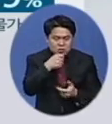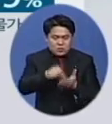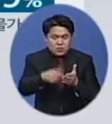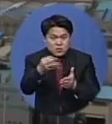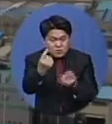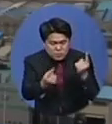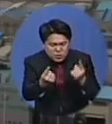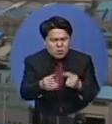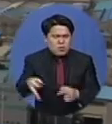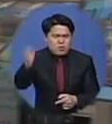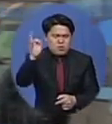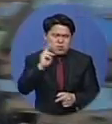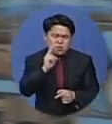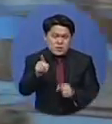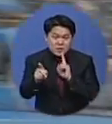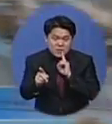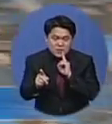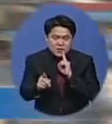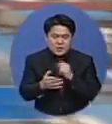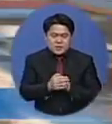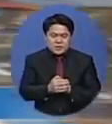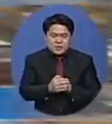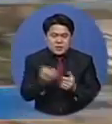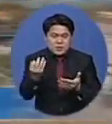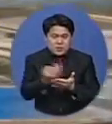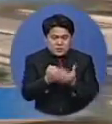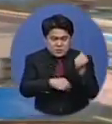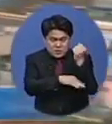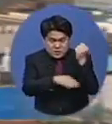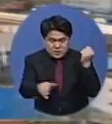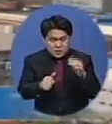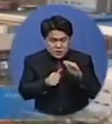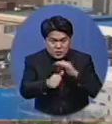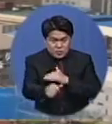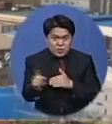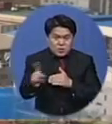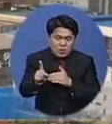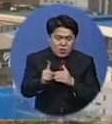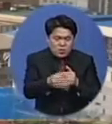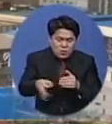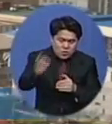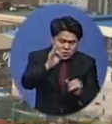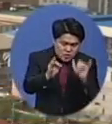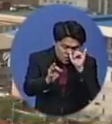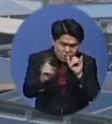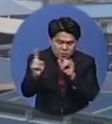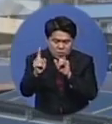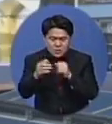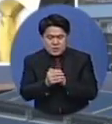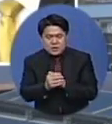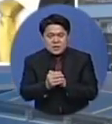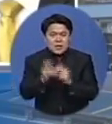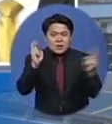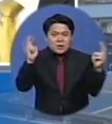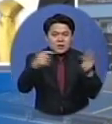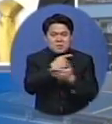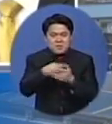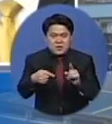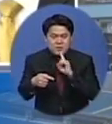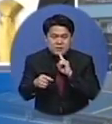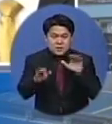말합니다. 최저임금 동결의 대표적 논리는 인상 시 기업에 타격이 간다는 주장입니다.